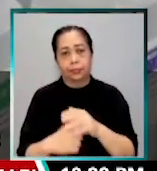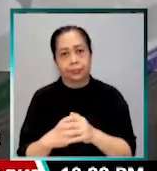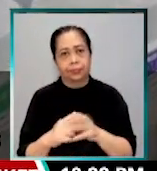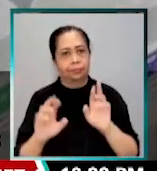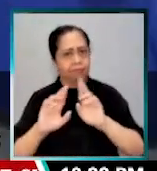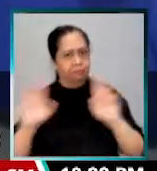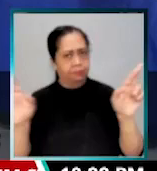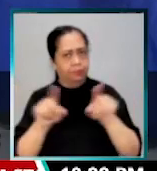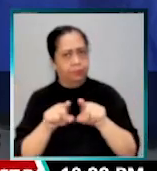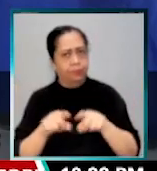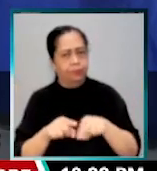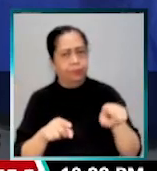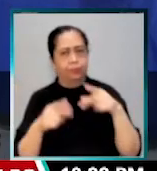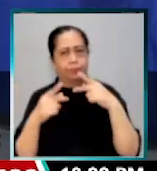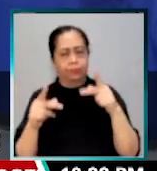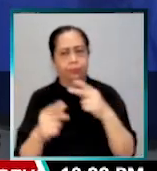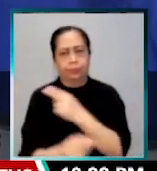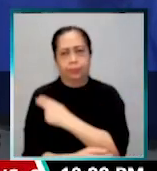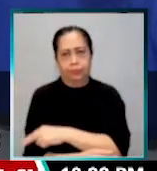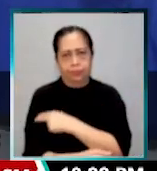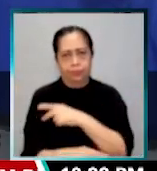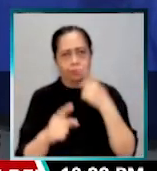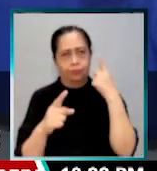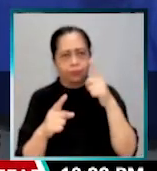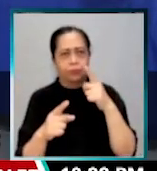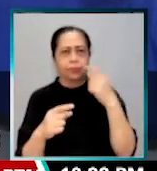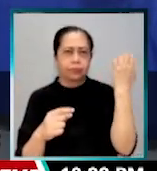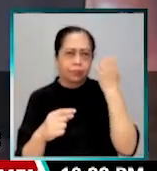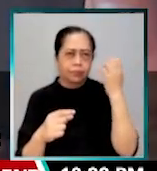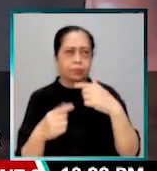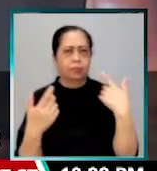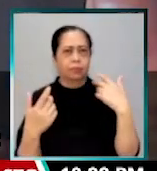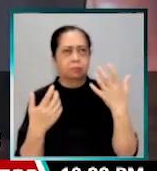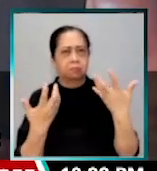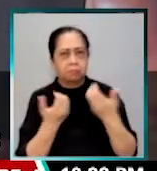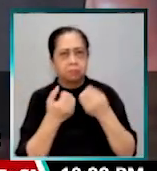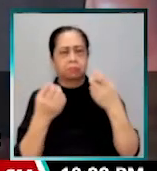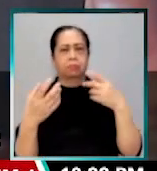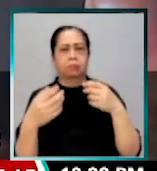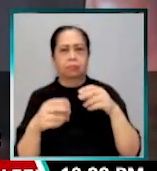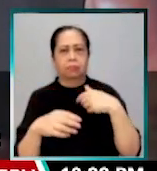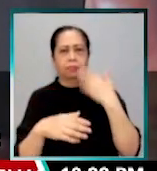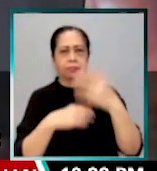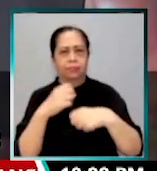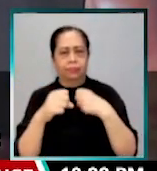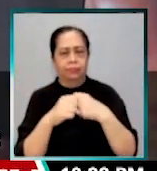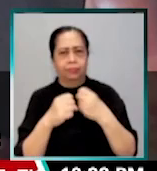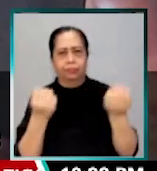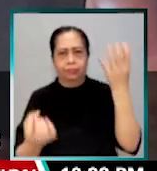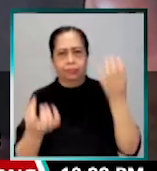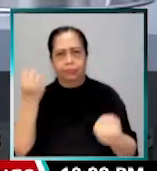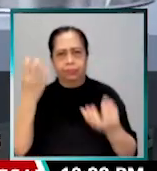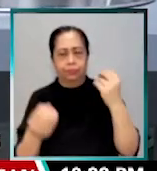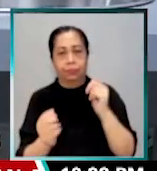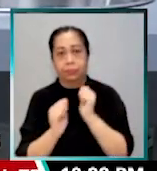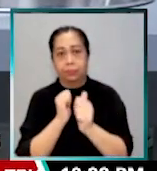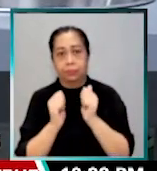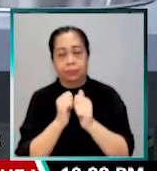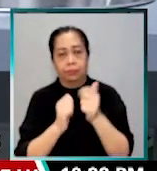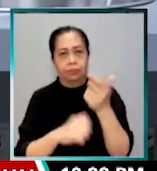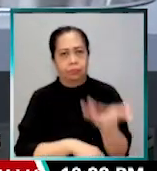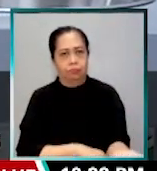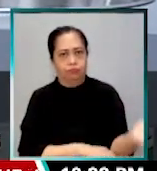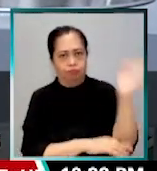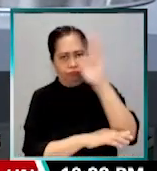mga pampublikong ospital para sa mga mapuputukan sa pagsalubong sa 2023. Ibig sabihin, 24 oras lang